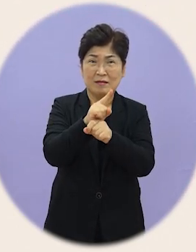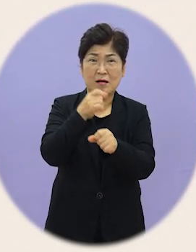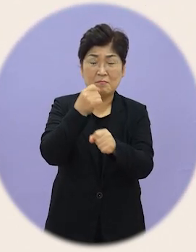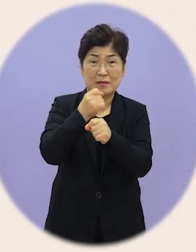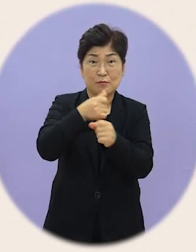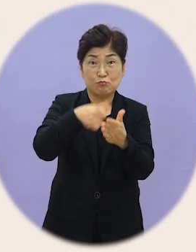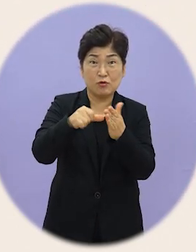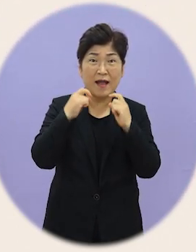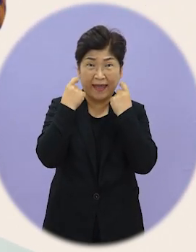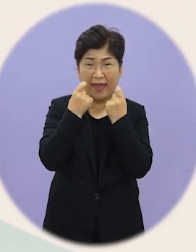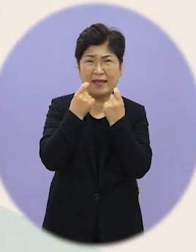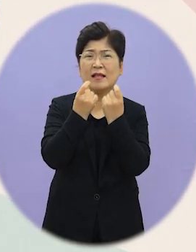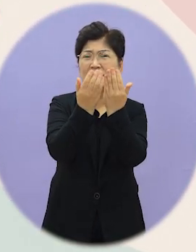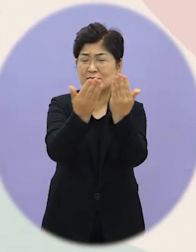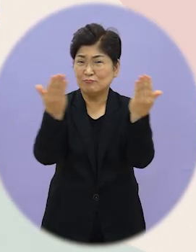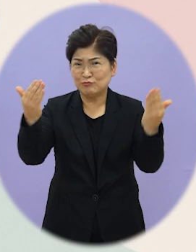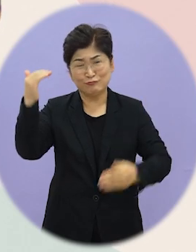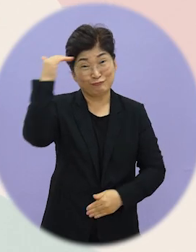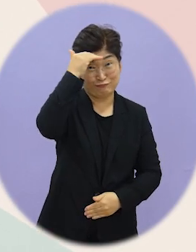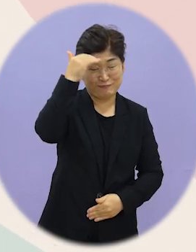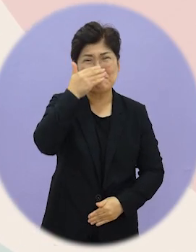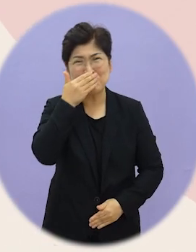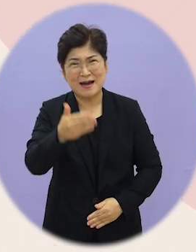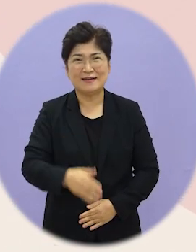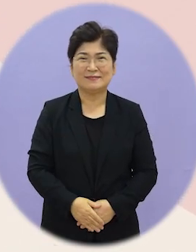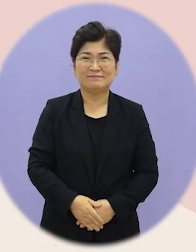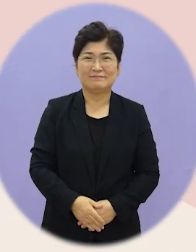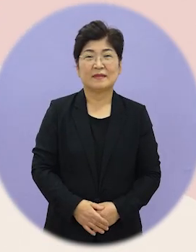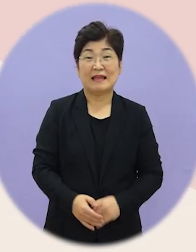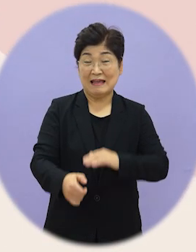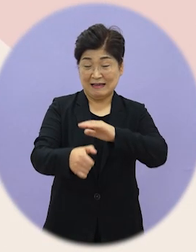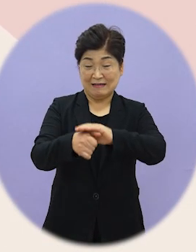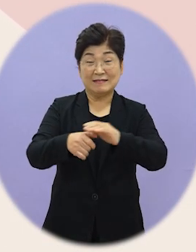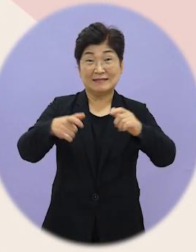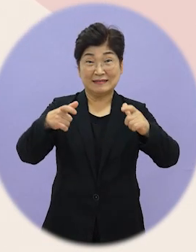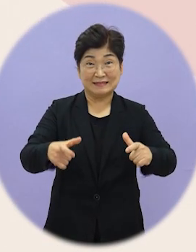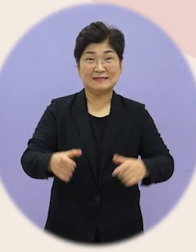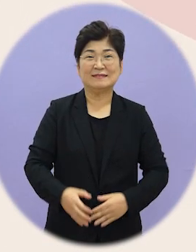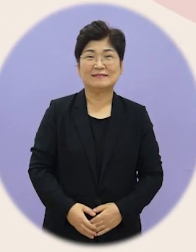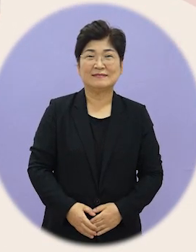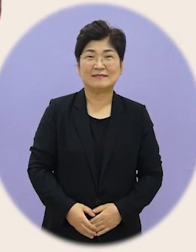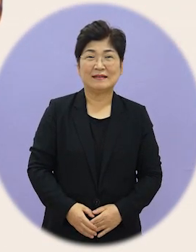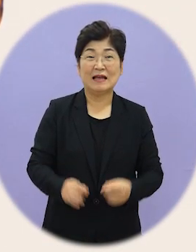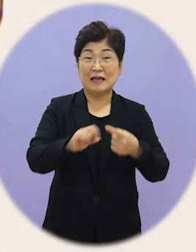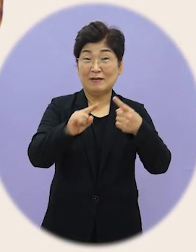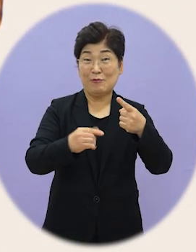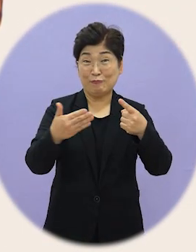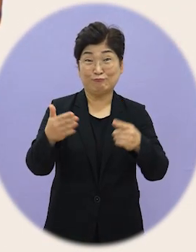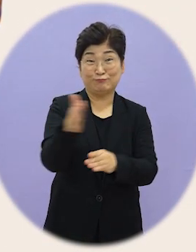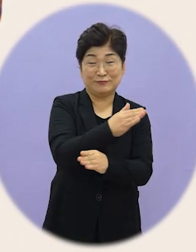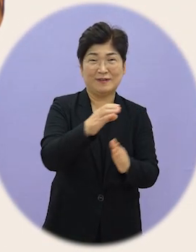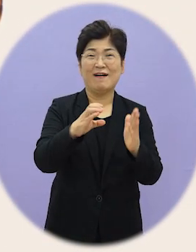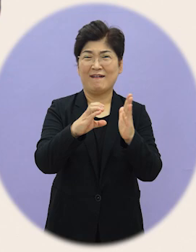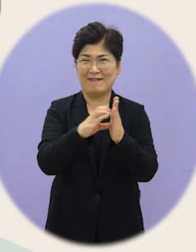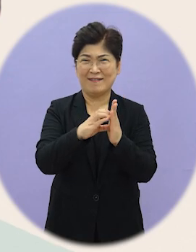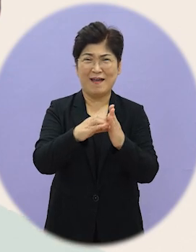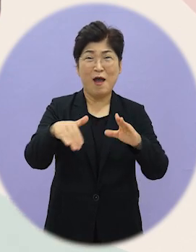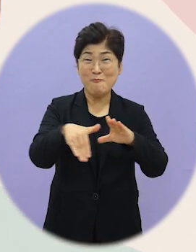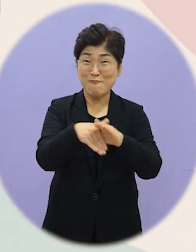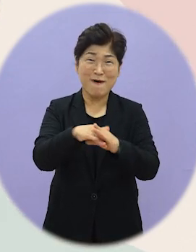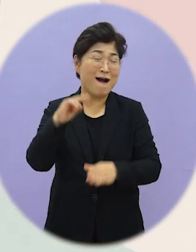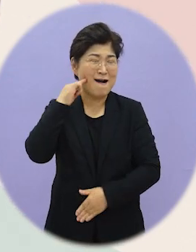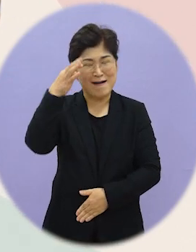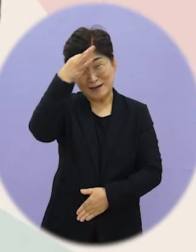특색 있는 작품들을 콜렉팅하실 수 있는 기회가 될 것 같습니다. 다음은 경상권입니다. 1월 9일부터